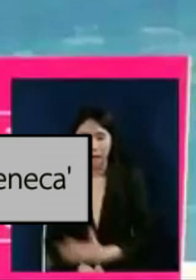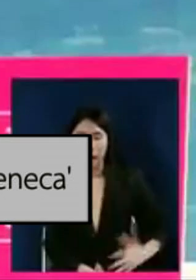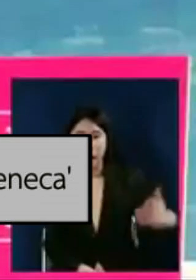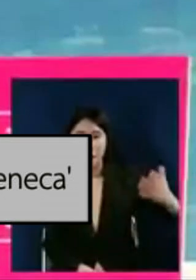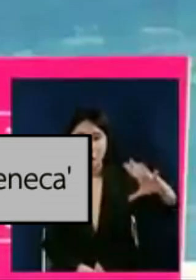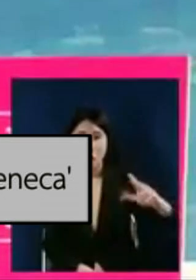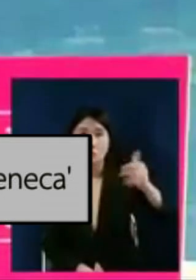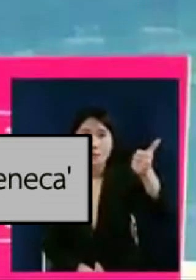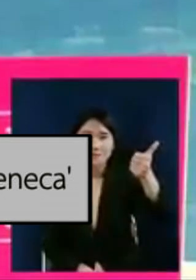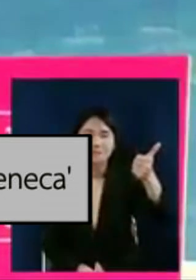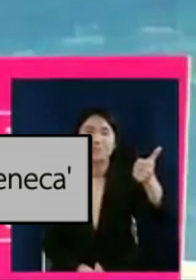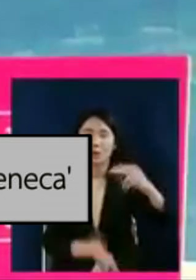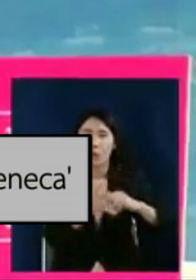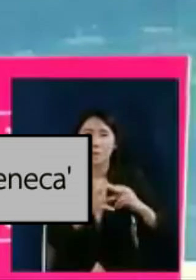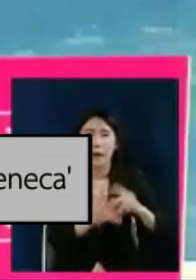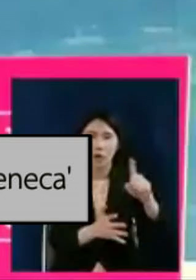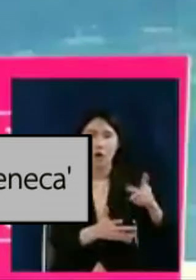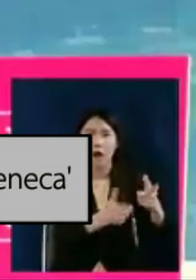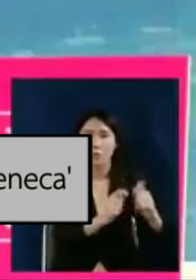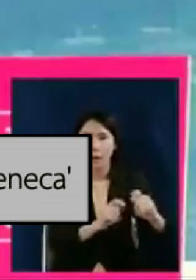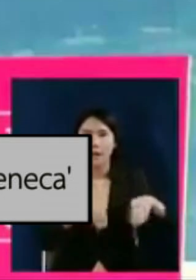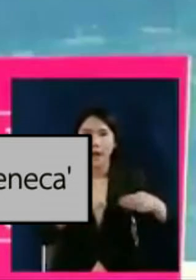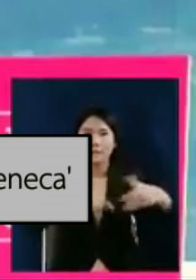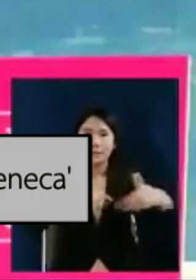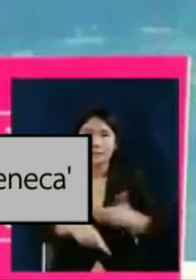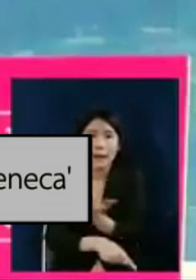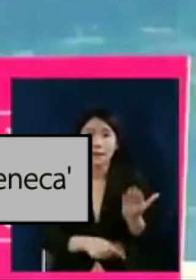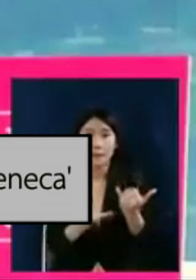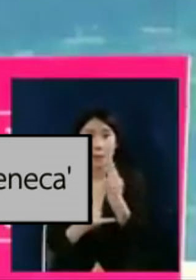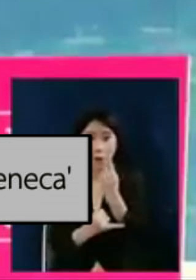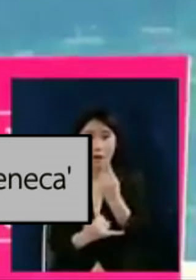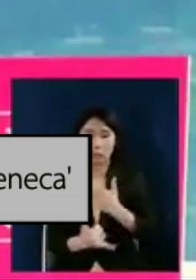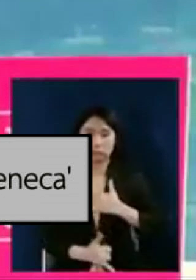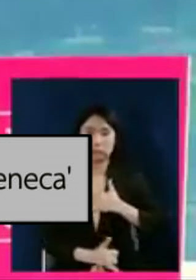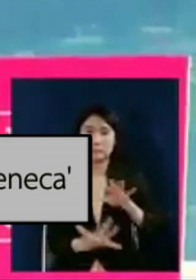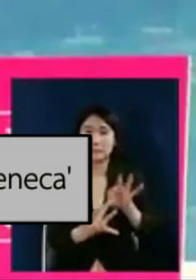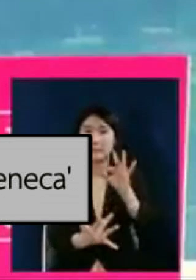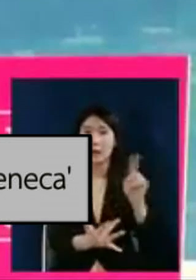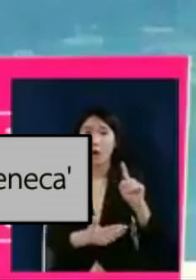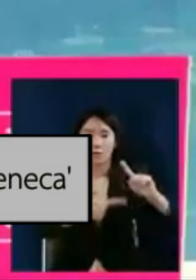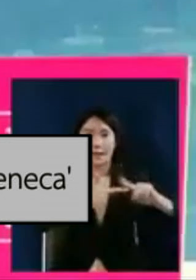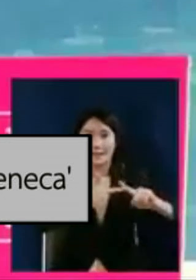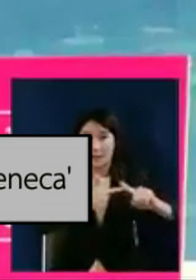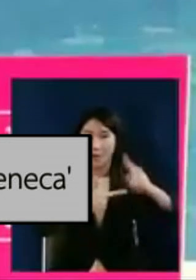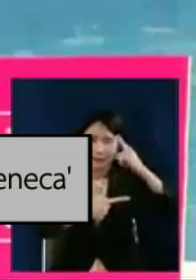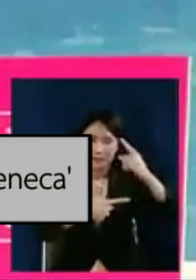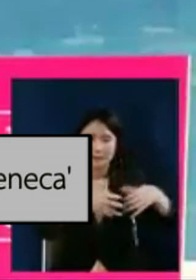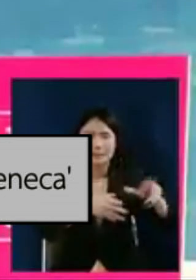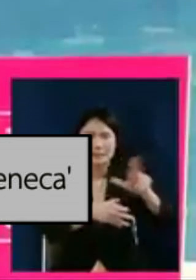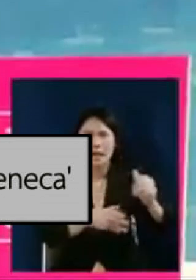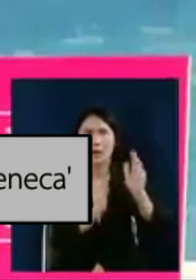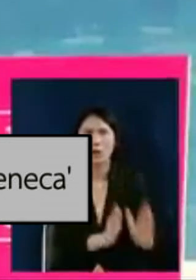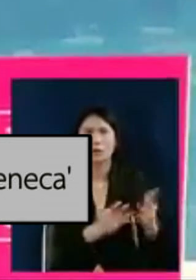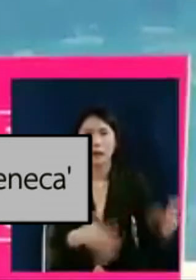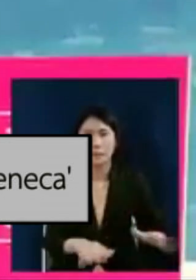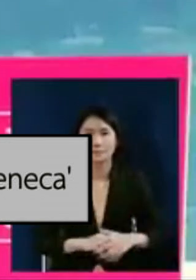เนี่ยเราเลือกสายกลางคือของแอกซ่าซิลิกาที่มีการใช้ในคนแล้วนะครับต่อไปอีกกลุ่มหนึ่งที่เราพูดถึงที่มีการ